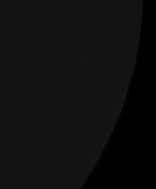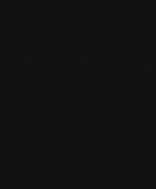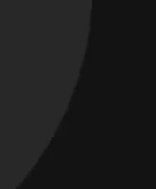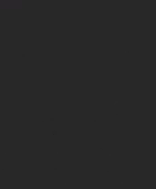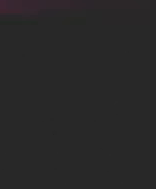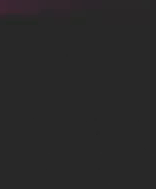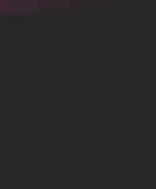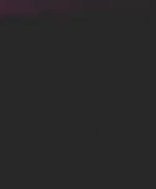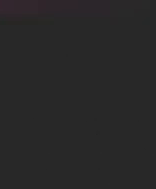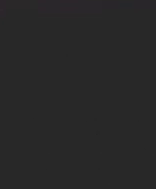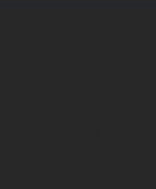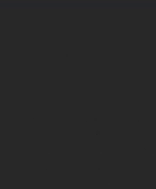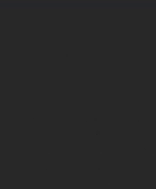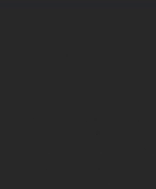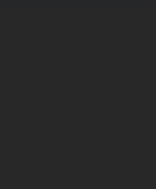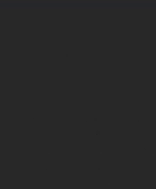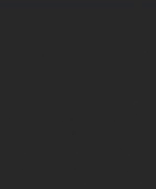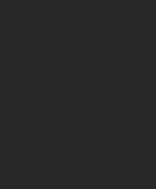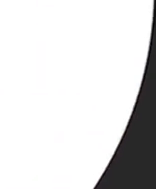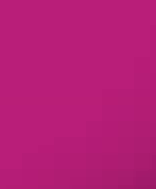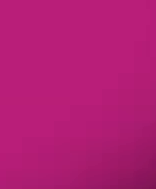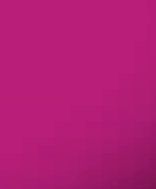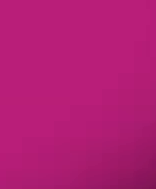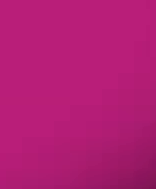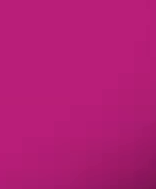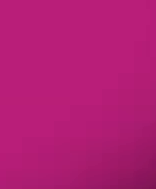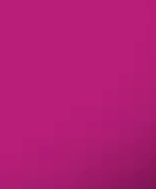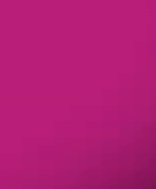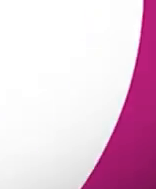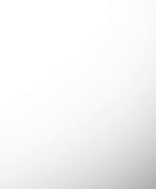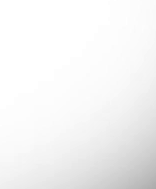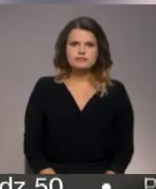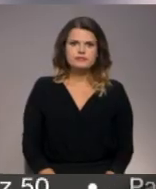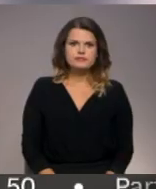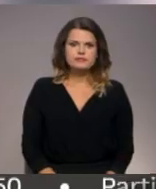Re! Viss ēters ir te!